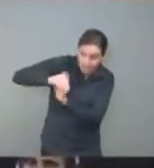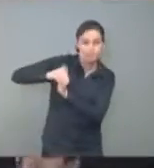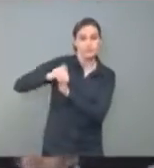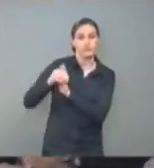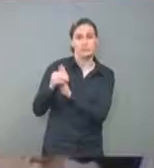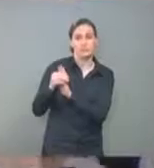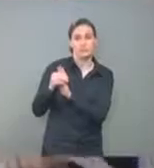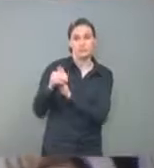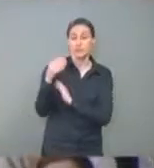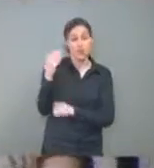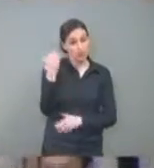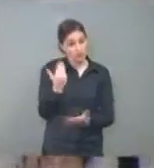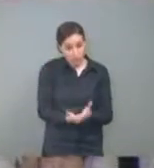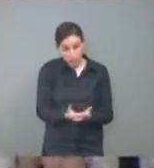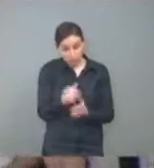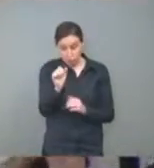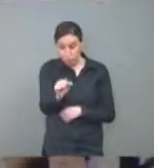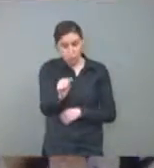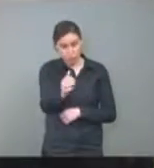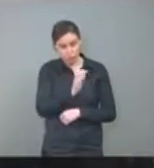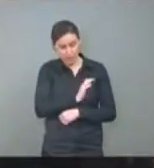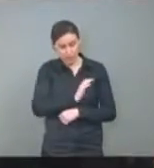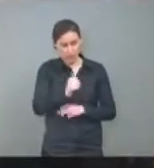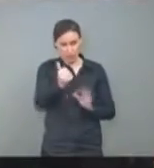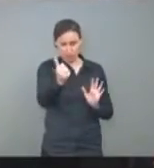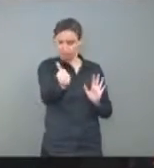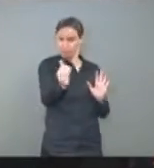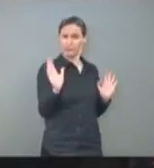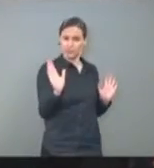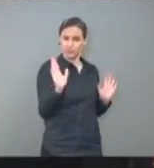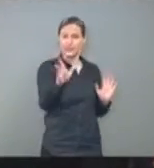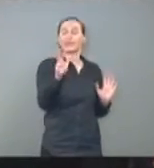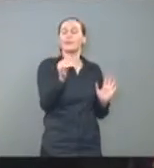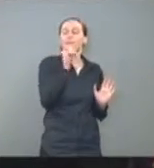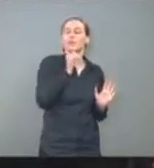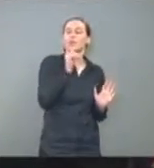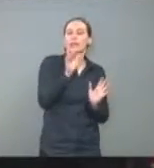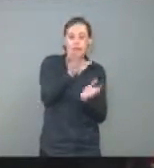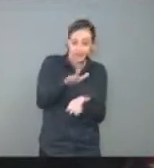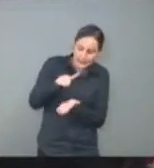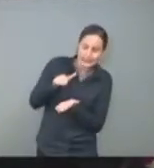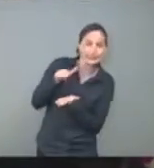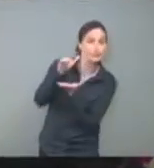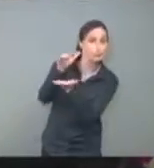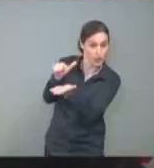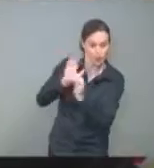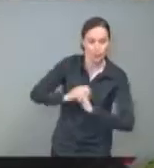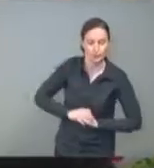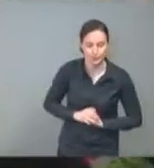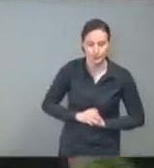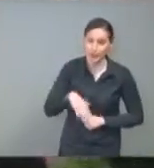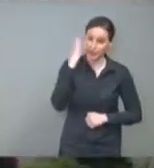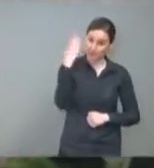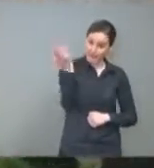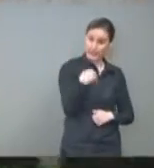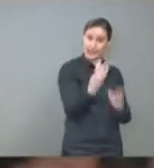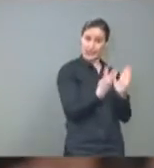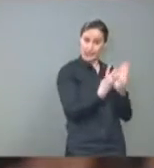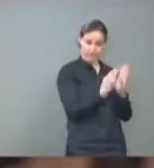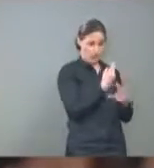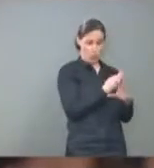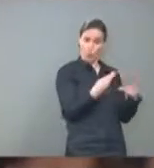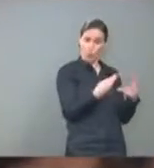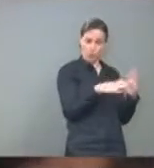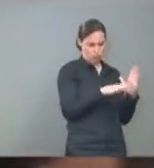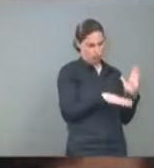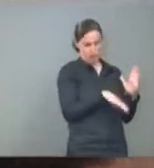vous pouvez tester pour vous-même. On a fait un petit démonstrateur. Si vous gagnez moins de 4 000 €, vous paierez moins. Là-dessus, on me dit, mais monsieur